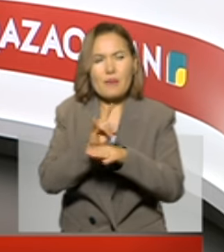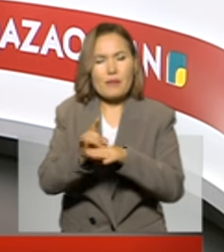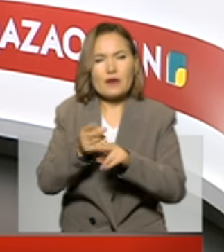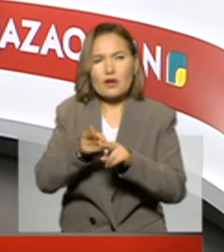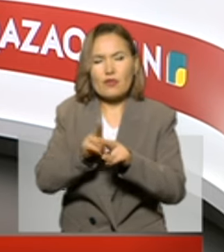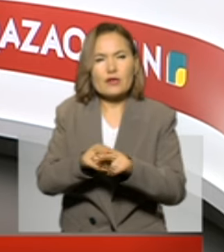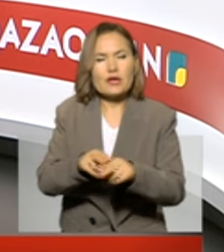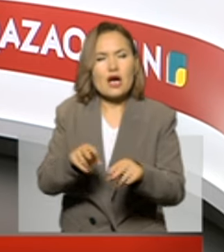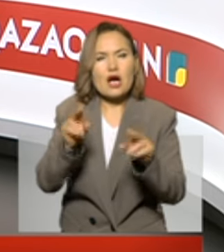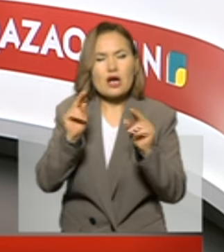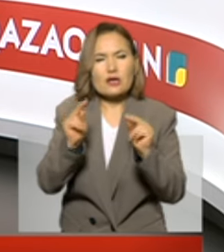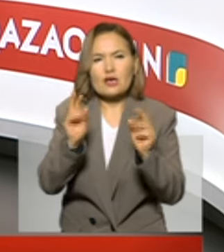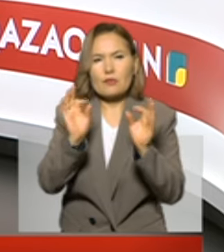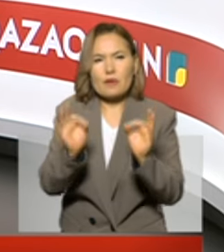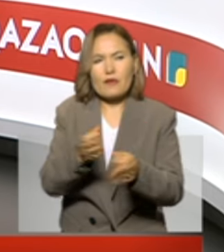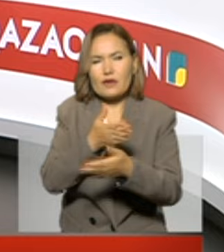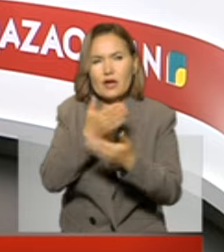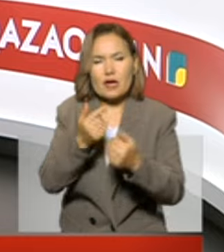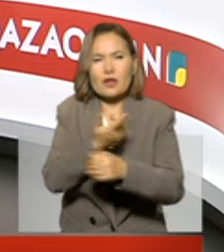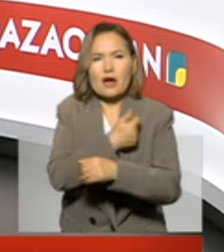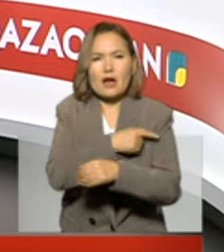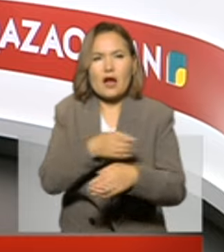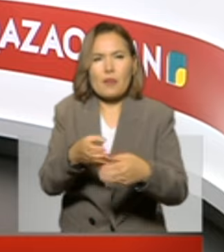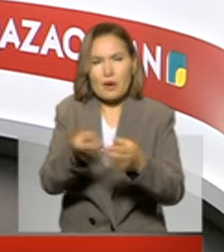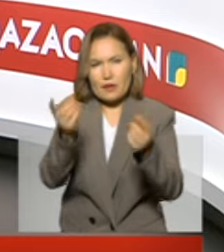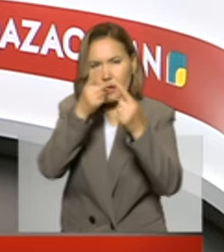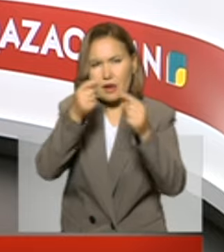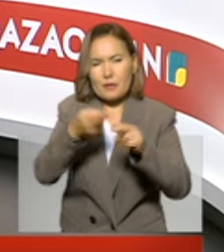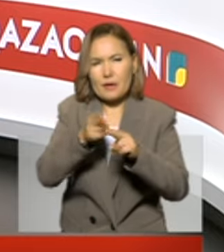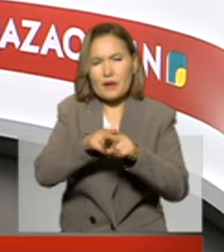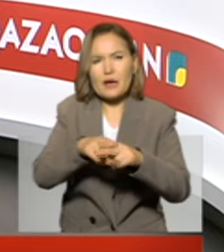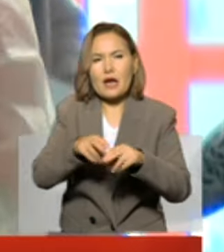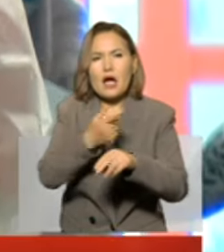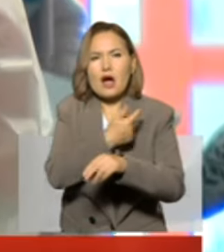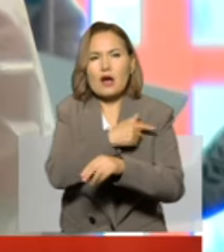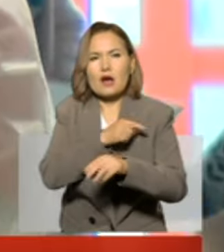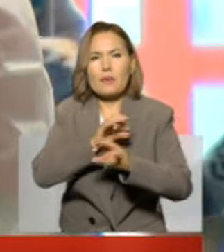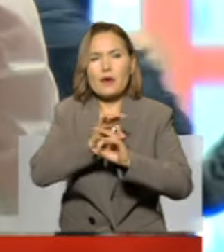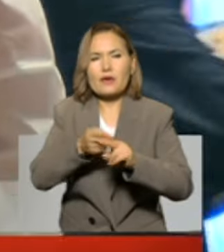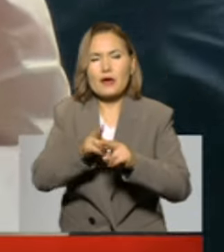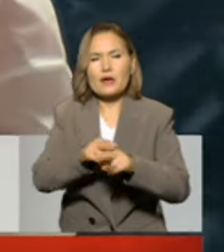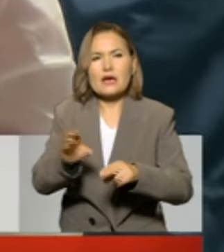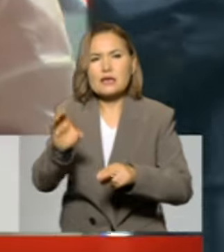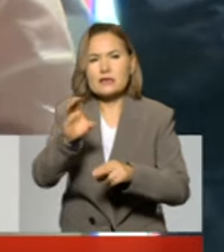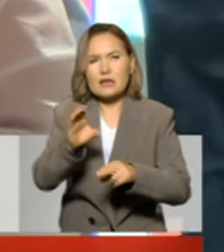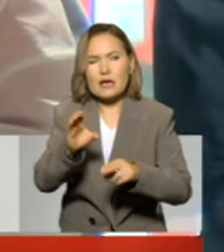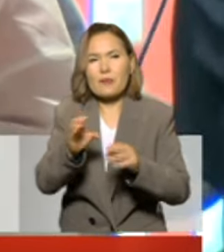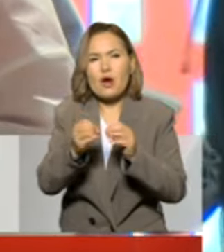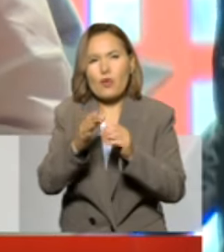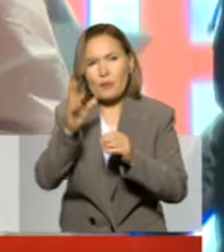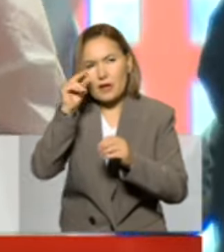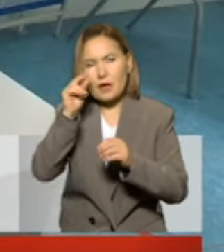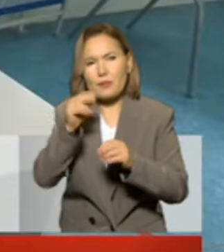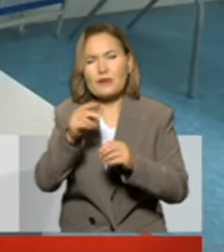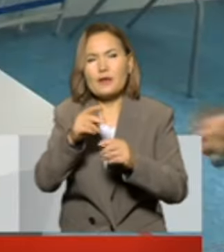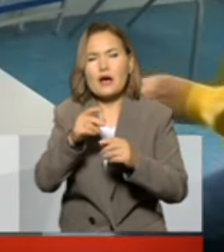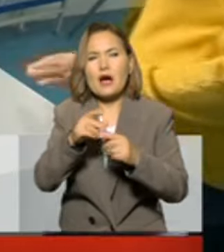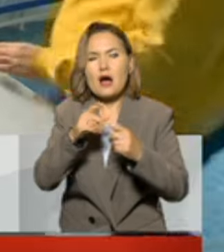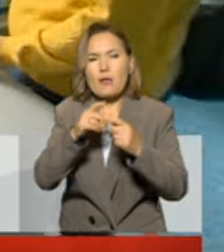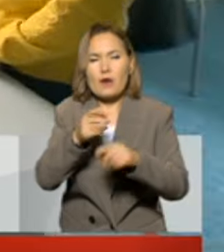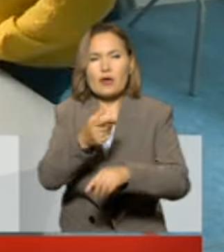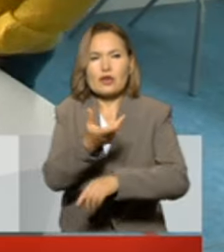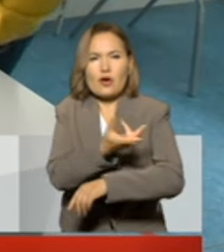жанаспайтынын санитарлық-эпидемиологиялық бақылау комитеті растады. Сала мамандарының айтуынша, қыркүйектің 15-нен бастап тұмауға қарсы